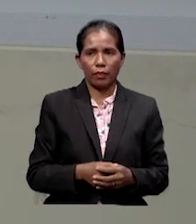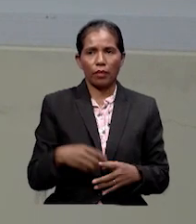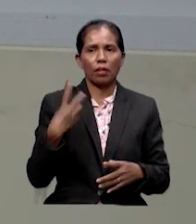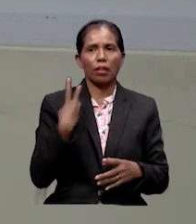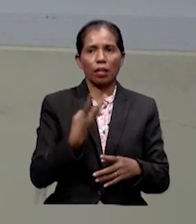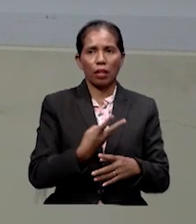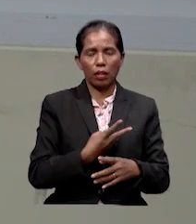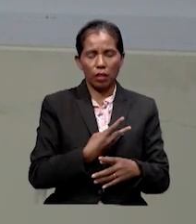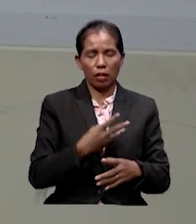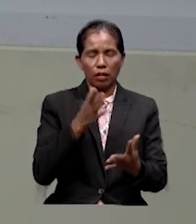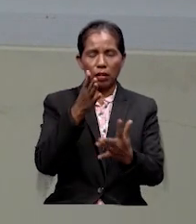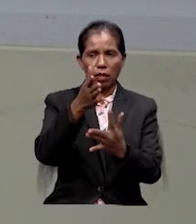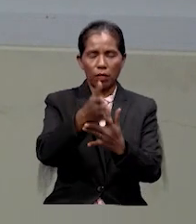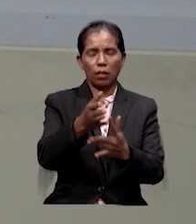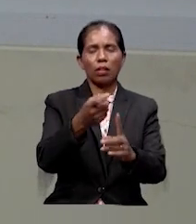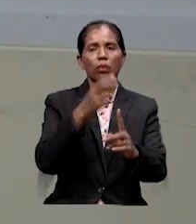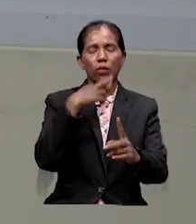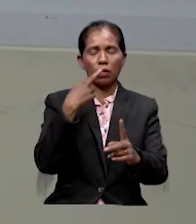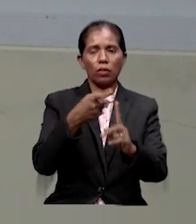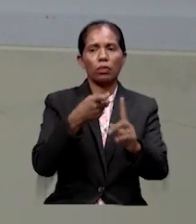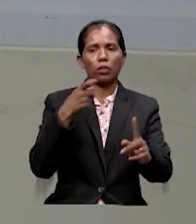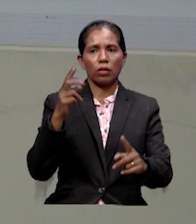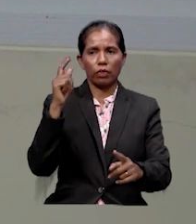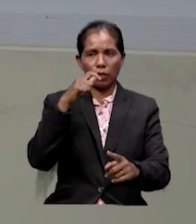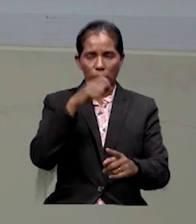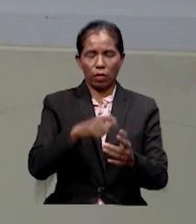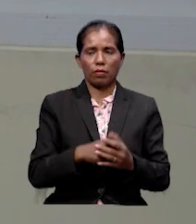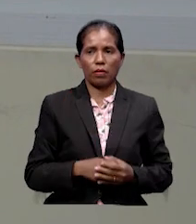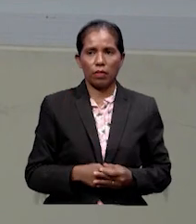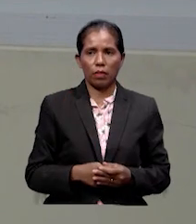ini Vietnam. Kalau Islam lebih dari itu negara lebih dari Vietnam.